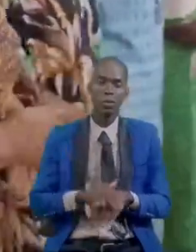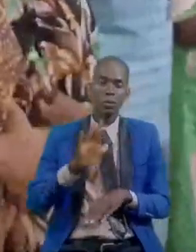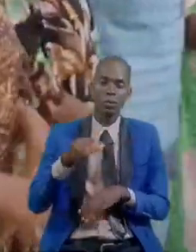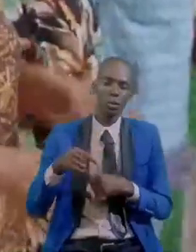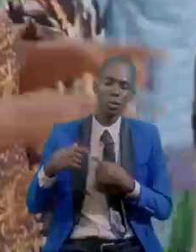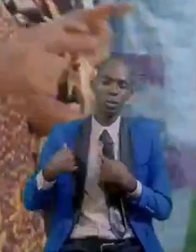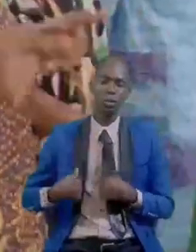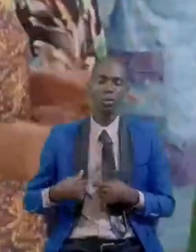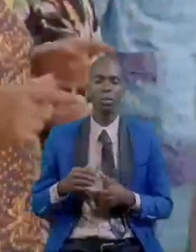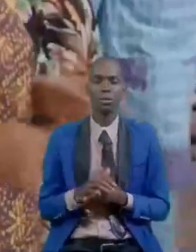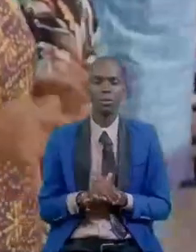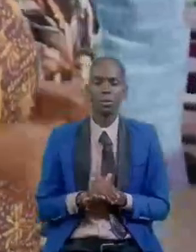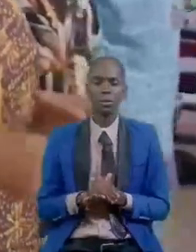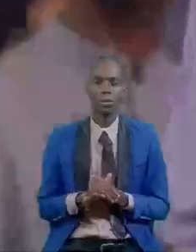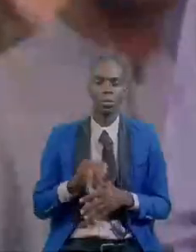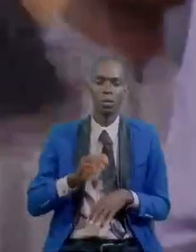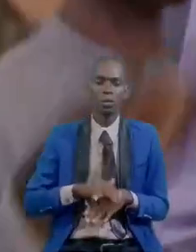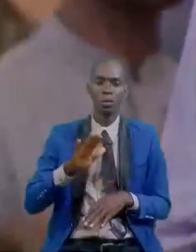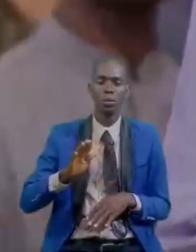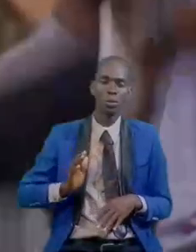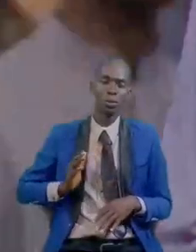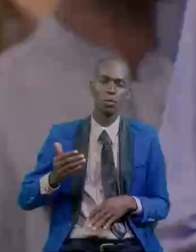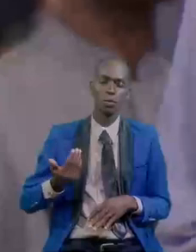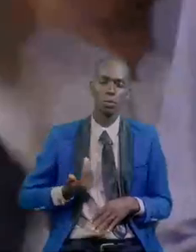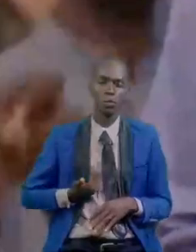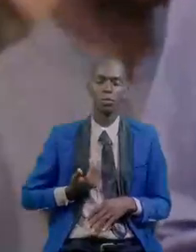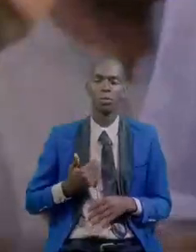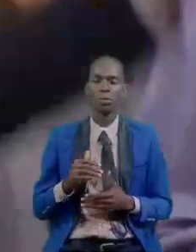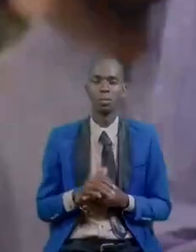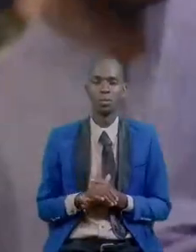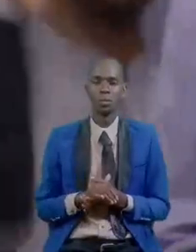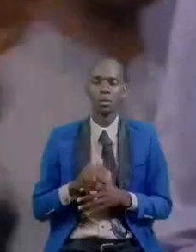C'est ton cœur, c'est ton âme,